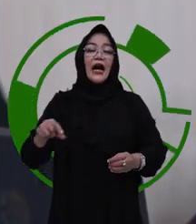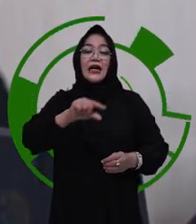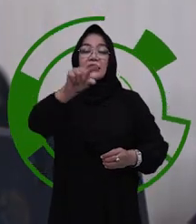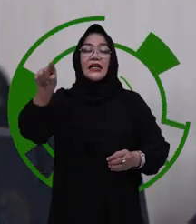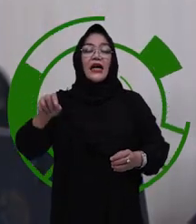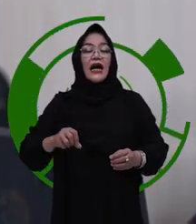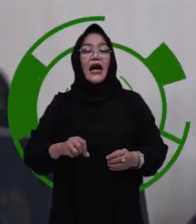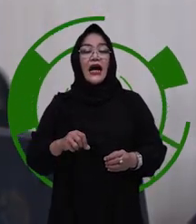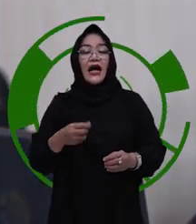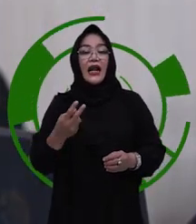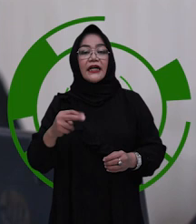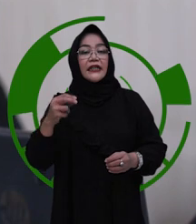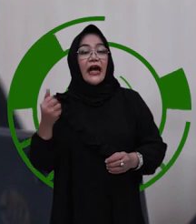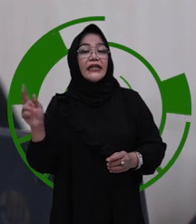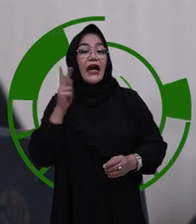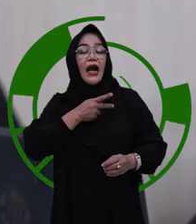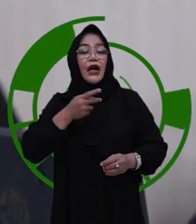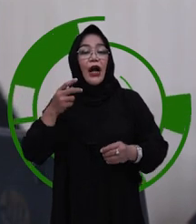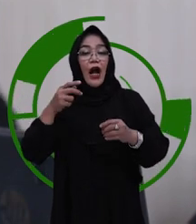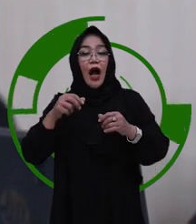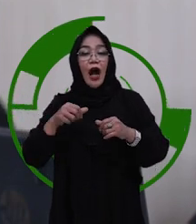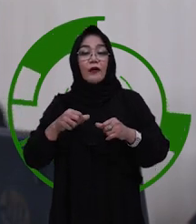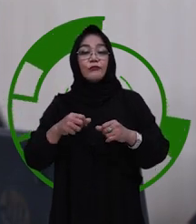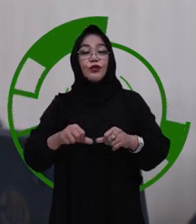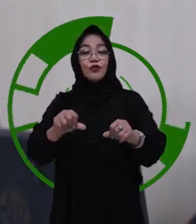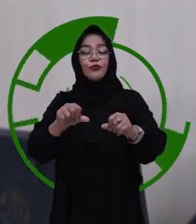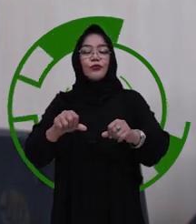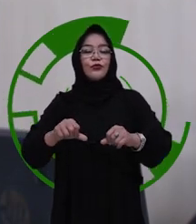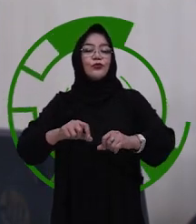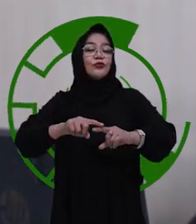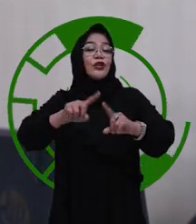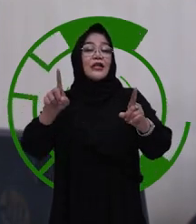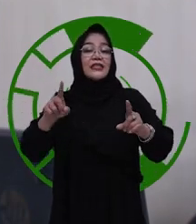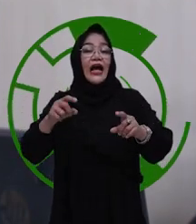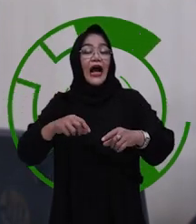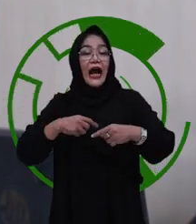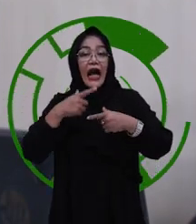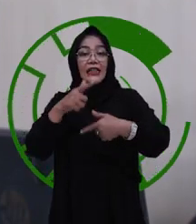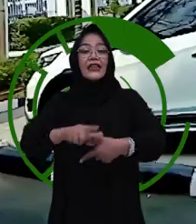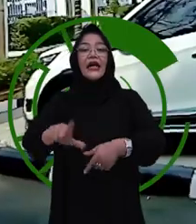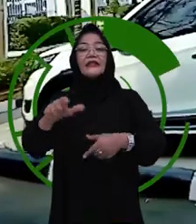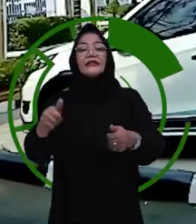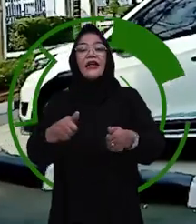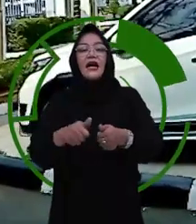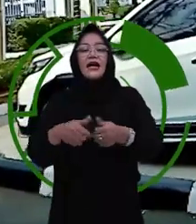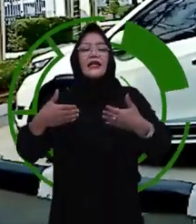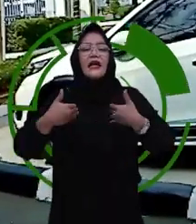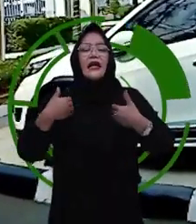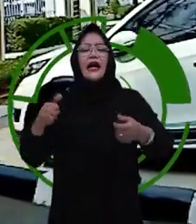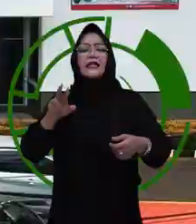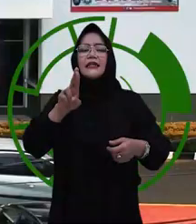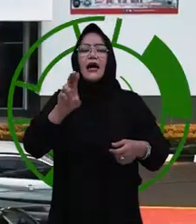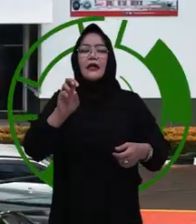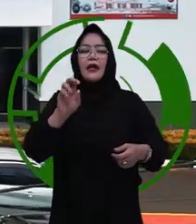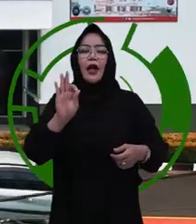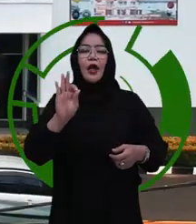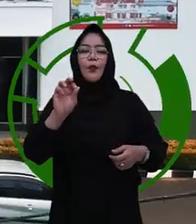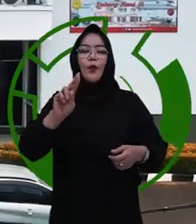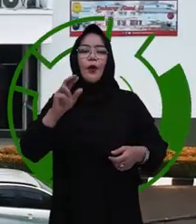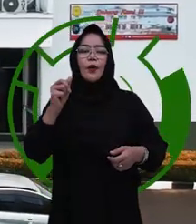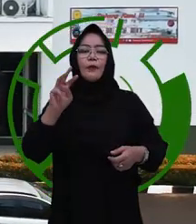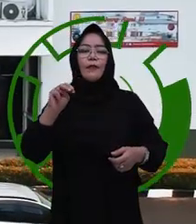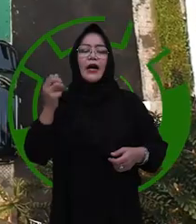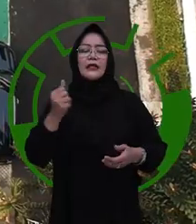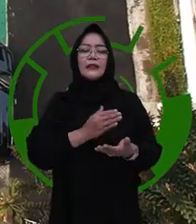sesuatu yang kami urus di Pengadilan Tinggi Jakarta sangat lancar dan baik. Dengan adanya reformasi peradilan